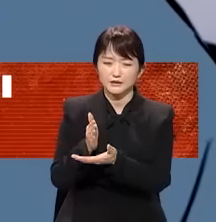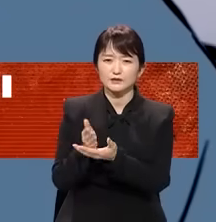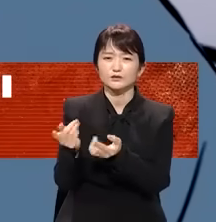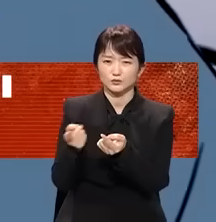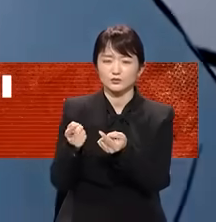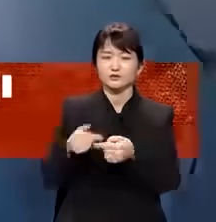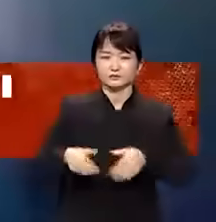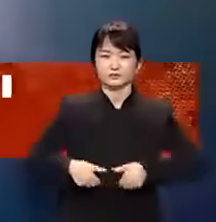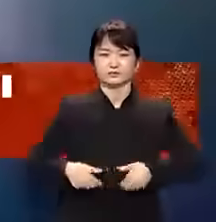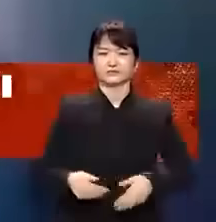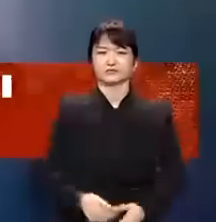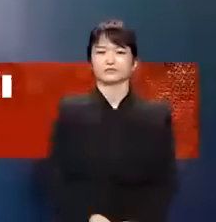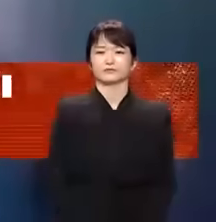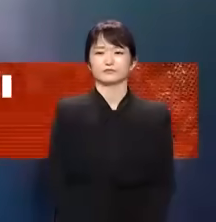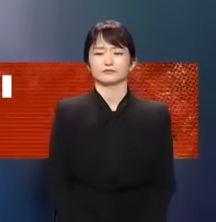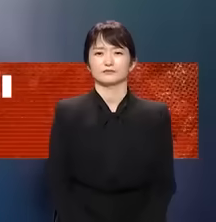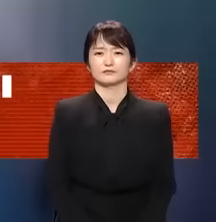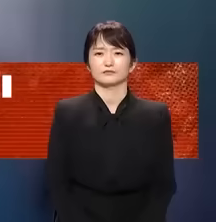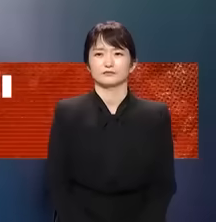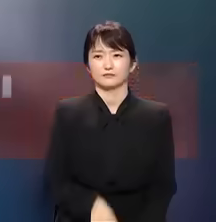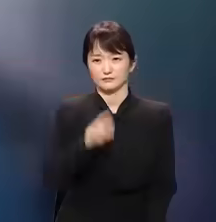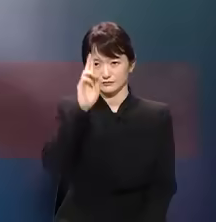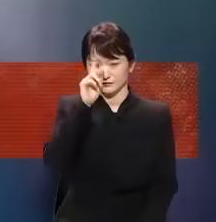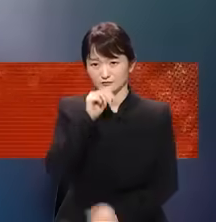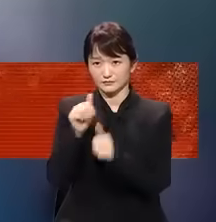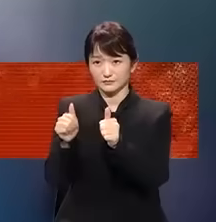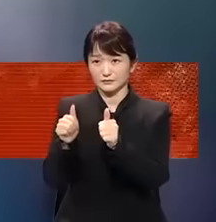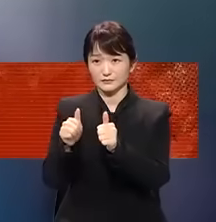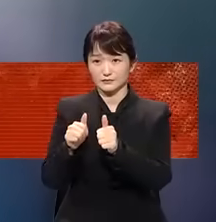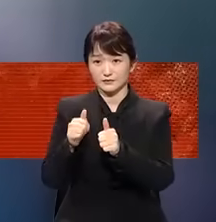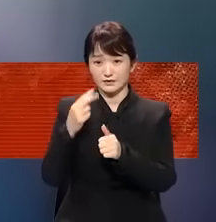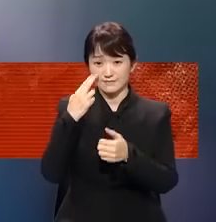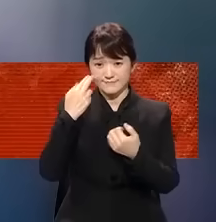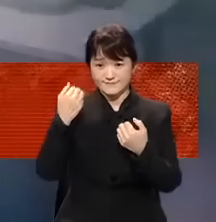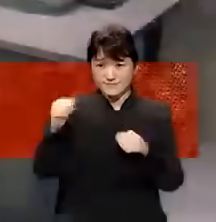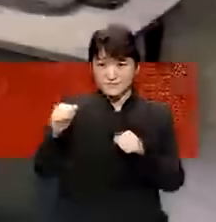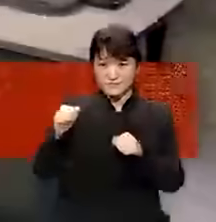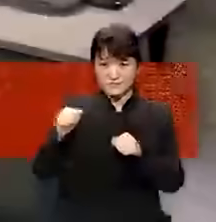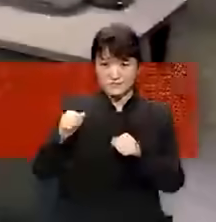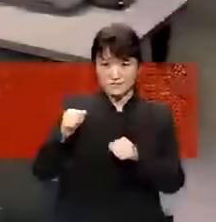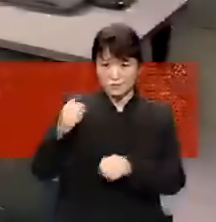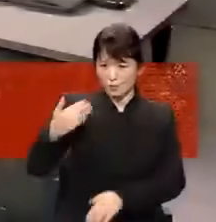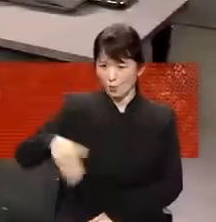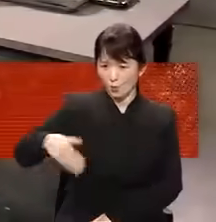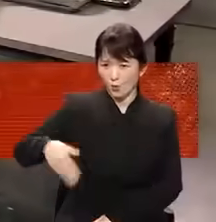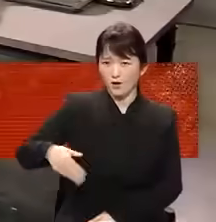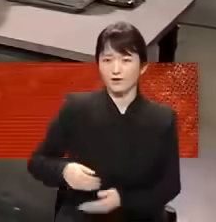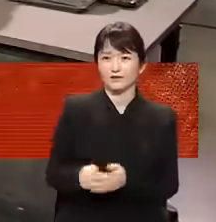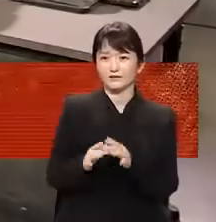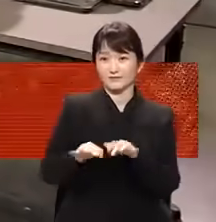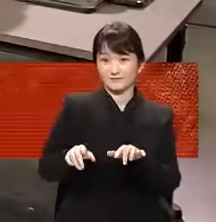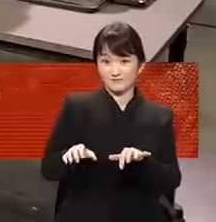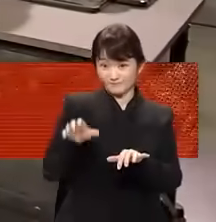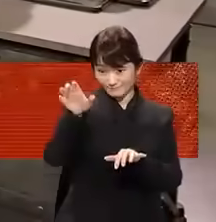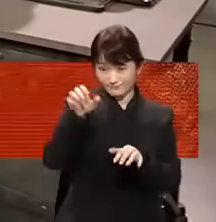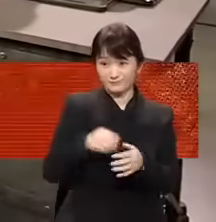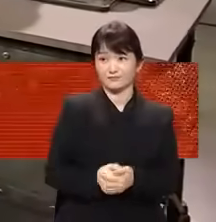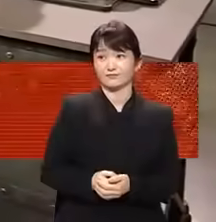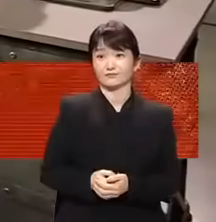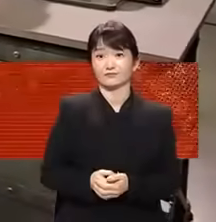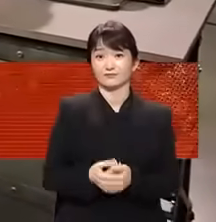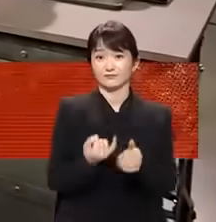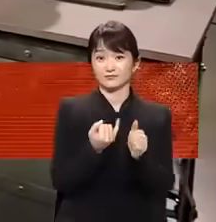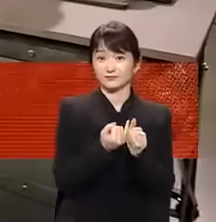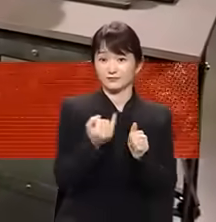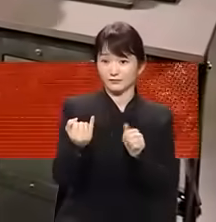보입니다 예 자 박사님 연기가 너무 이게 감정 입이 되다 보니까 지금 채팅창에서 자 제하고 있죠 아니 아니 사모님이 괜한